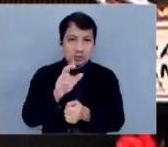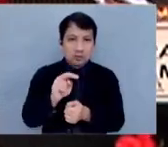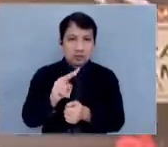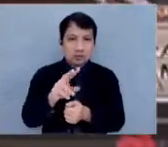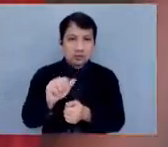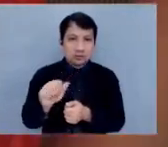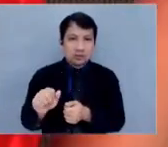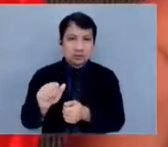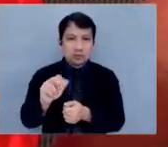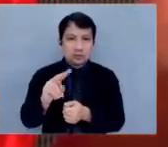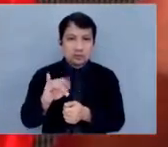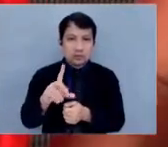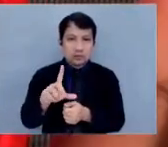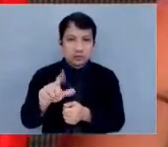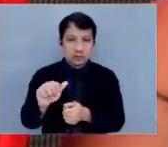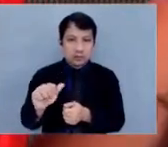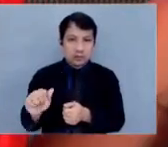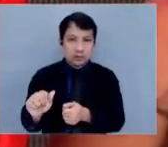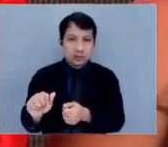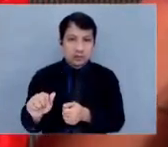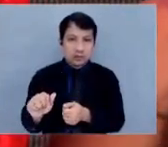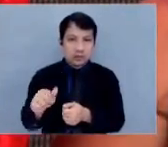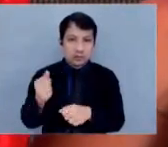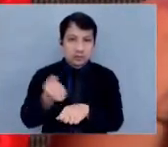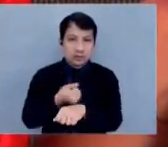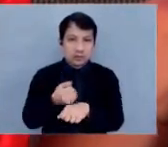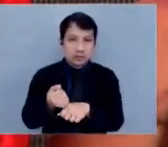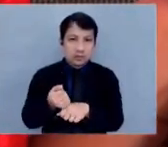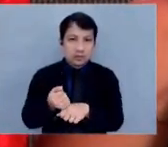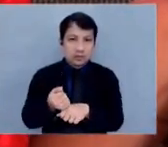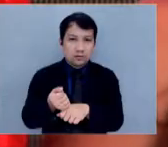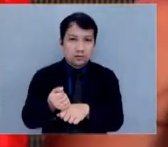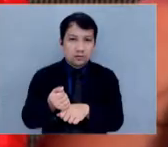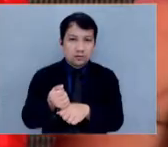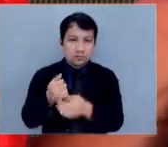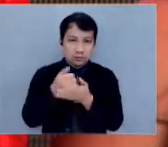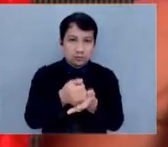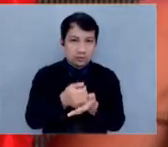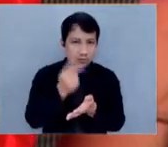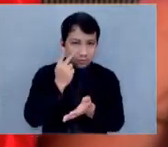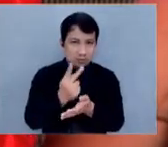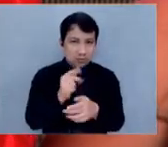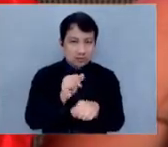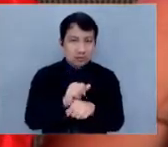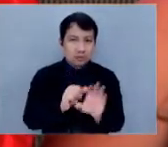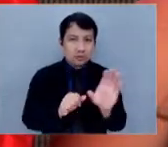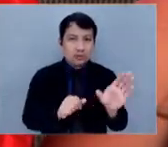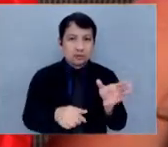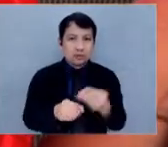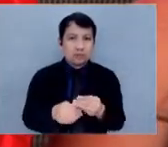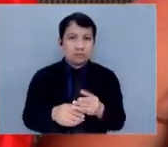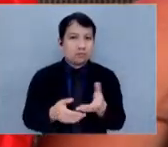set. Kahit sobrang hirap ng eksena, ipangkita na nahirapan niya siya.